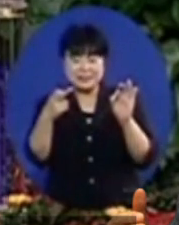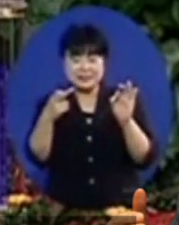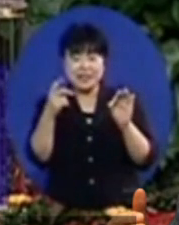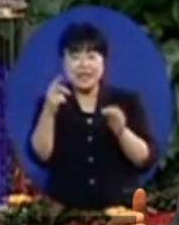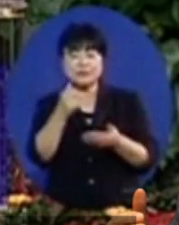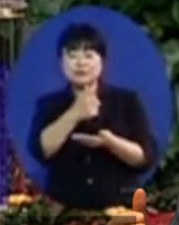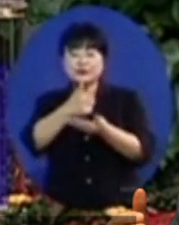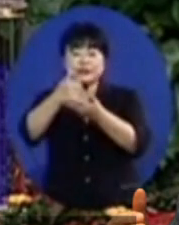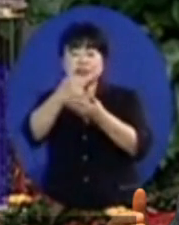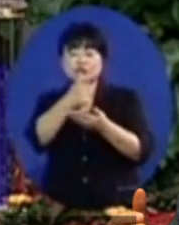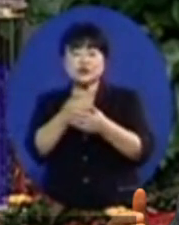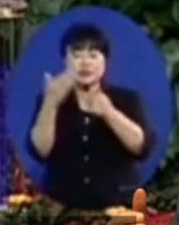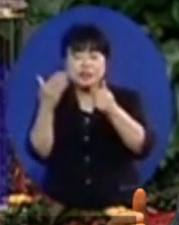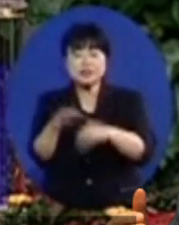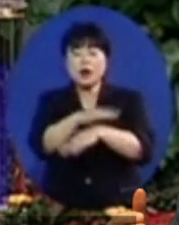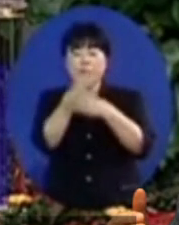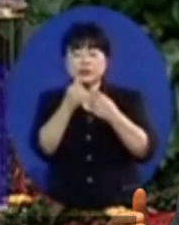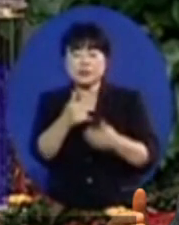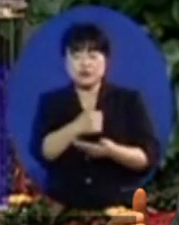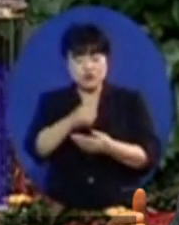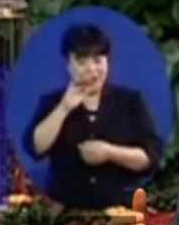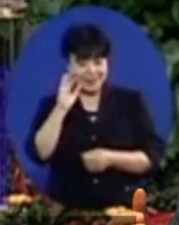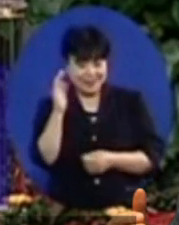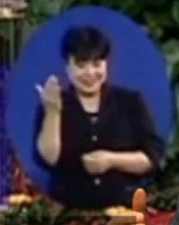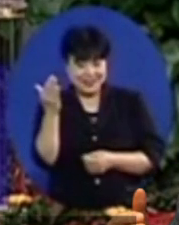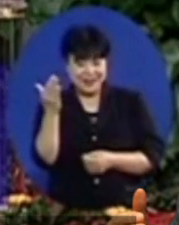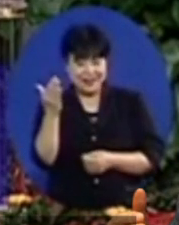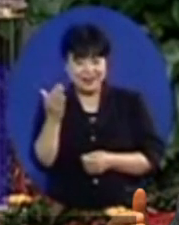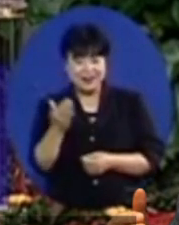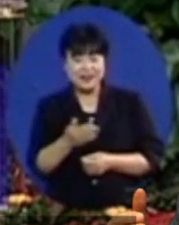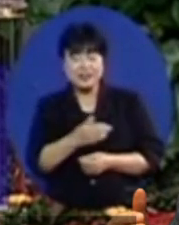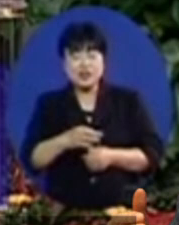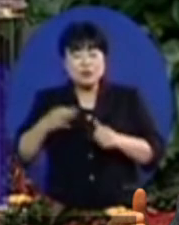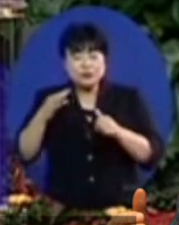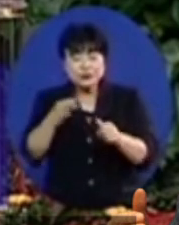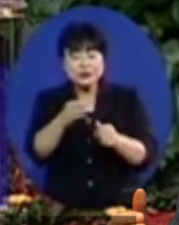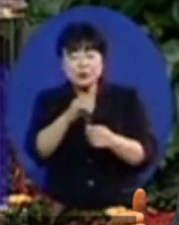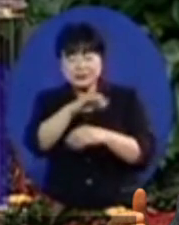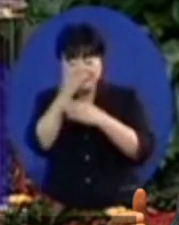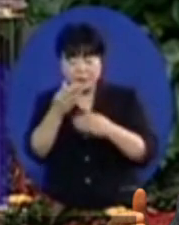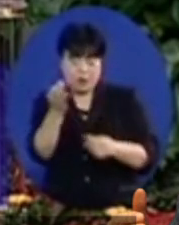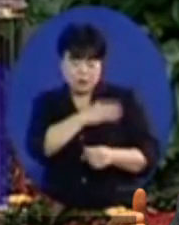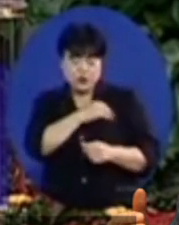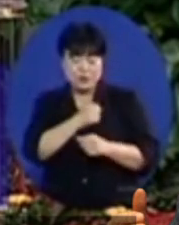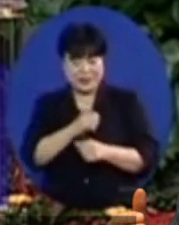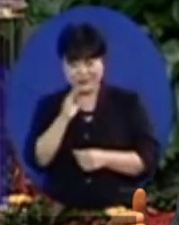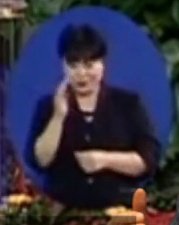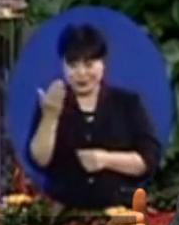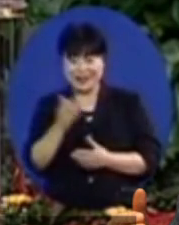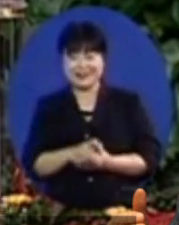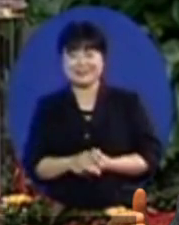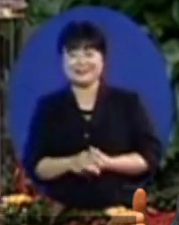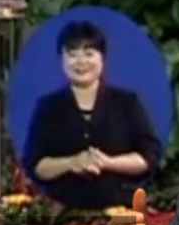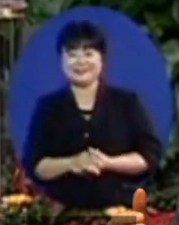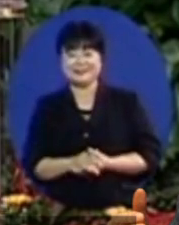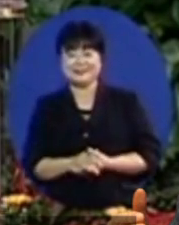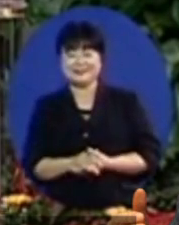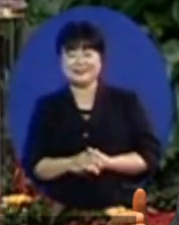분이신 주께서 모든 사람의 주가 되사 그를 부르는 모든 사람에게 부유하시도다.